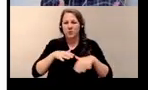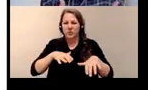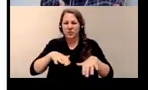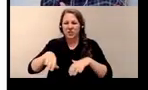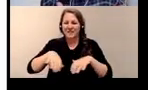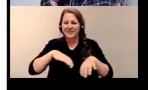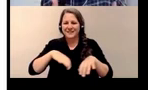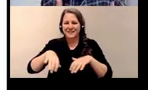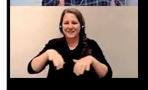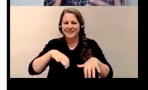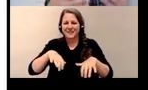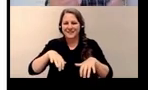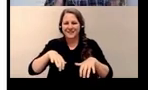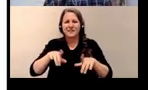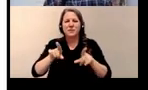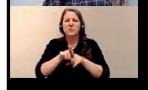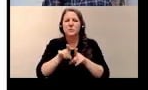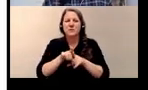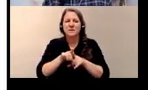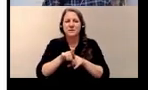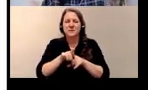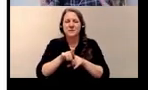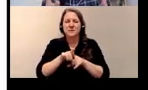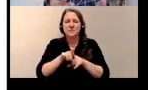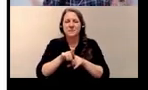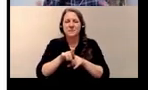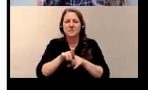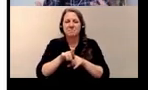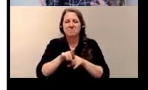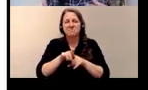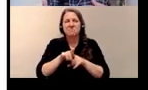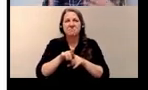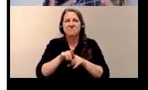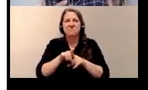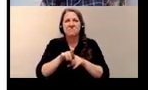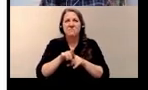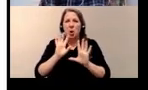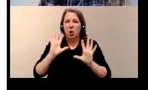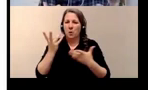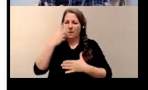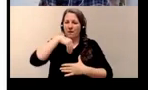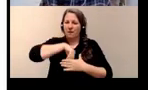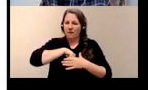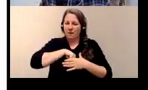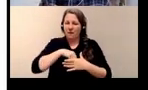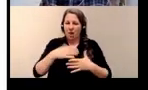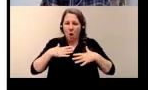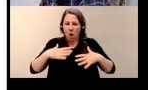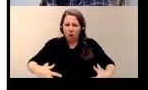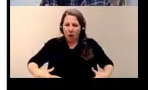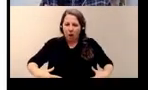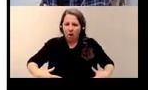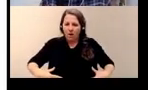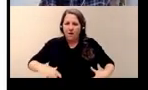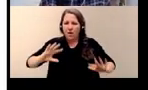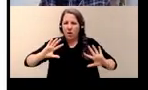caractère incorporé de ces pratiques. Donc, bien souvent, on observait justement le rapport au corps et l'utilisation du corps